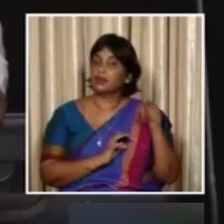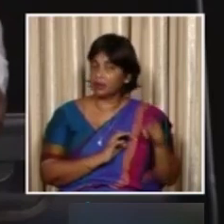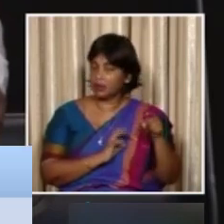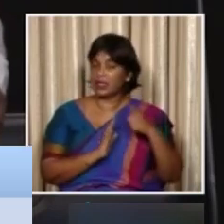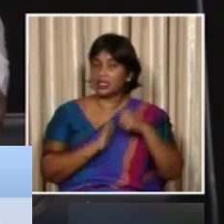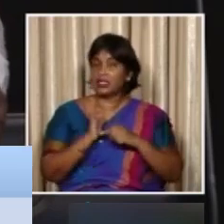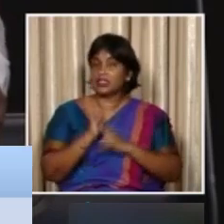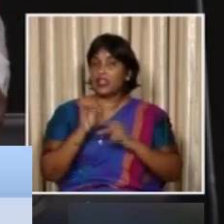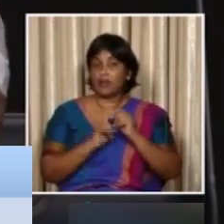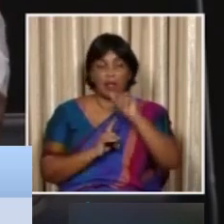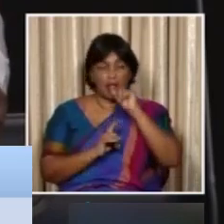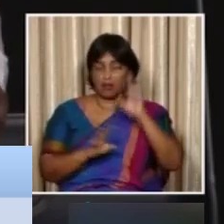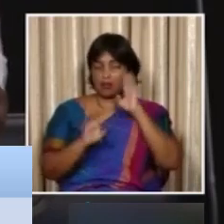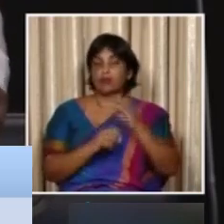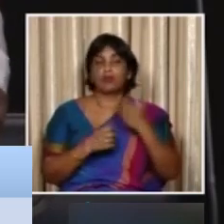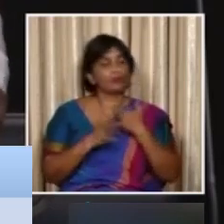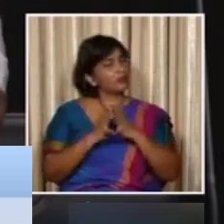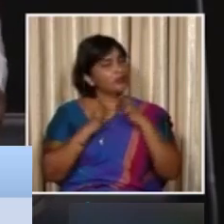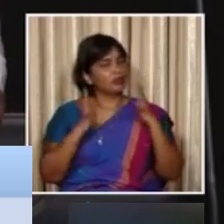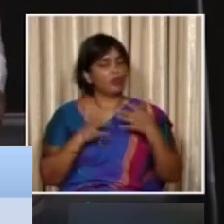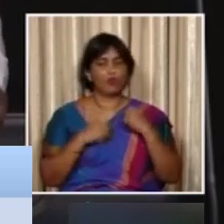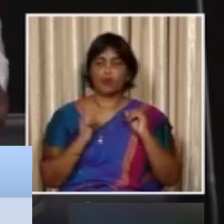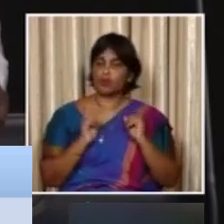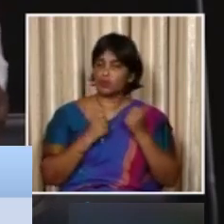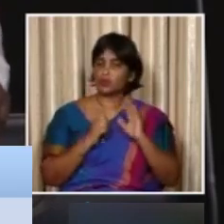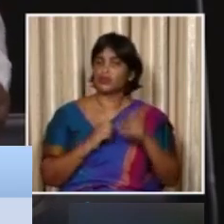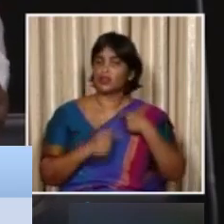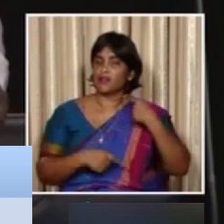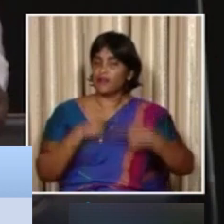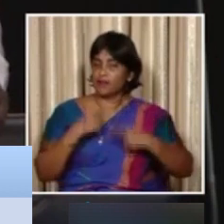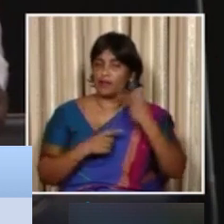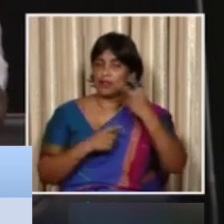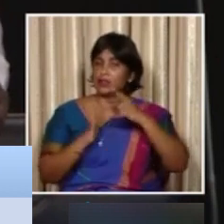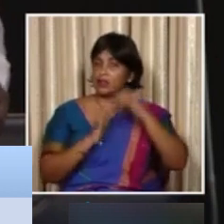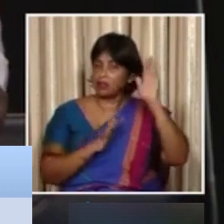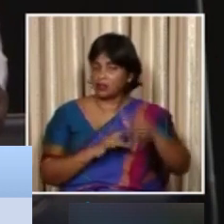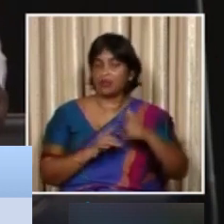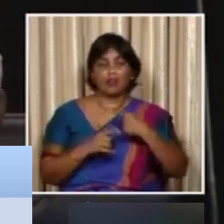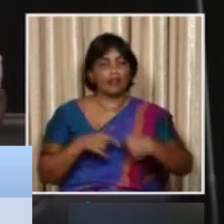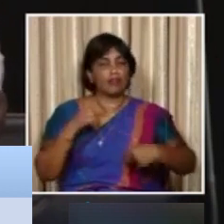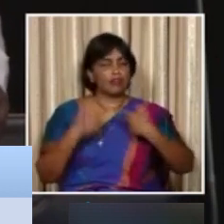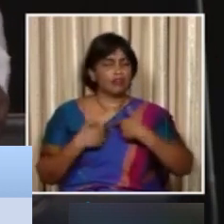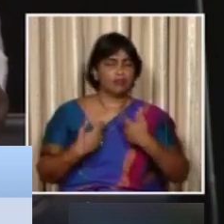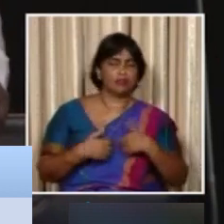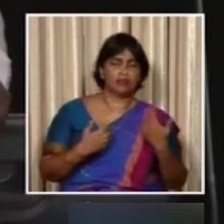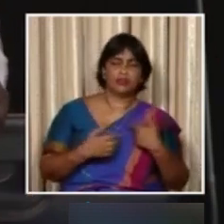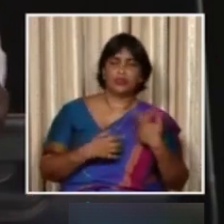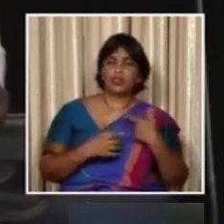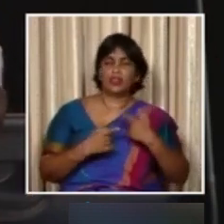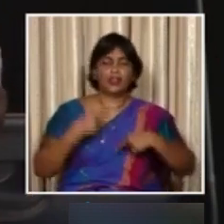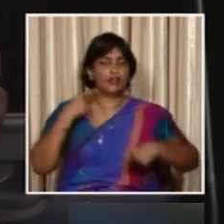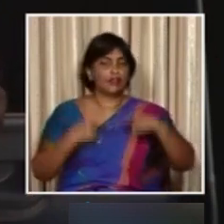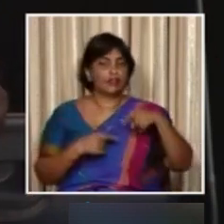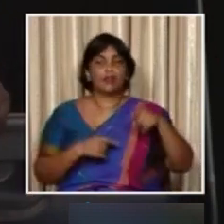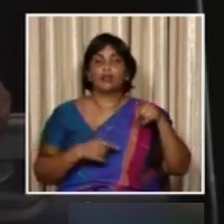මේ ජනතා මිතුරුනේ ඇත්ත හෙළිදරව් කරගන්න අපි බොහොම උත්සාහ කරමින් ඉන්නවා අපි විවාද දෙකට ආරාධනා කරලා තියෙනවා විවාදෙත් මග අරිනවා විවාදයක් කිව්වම